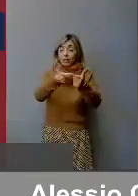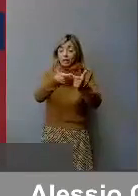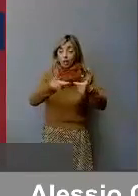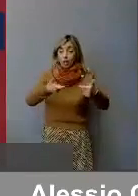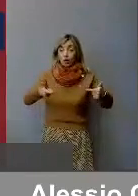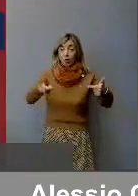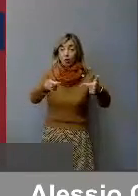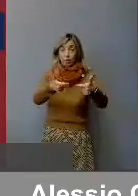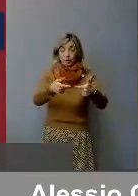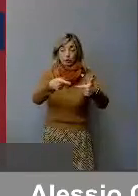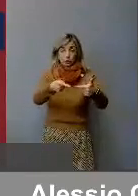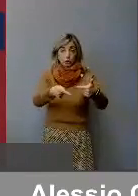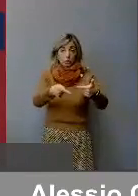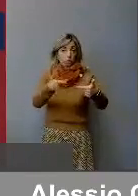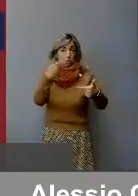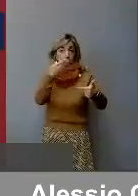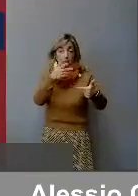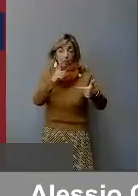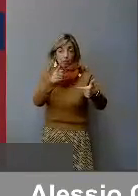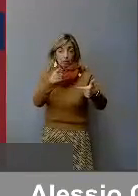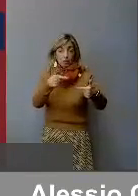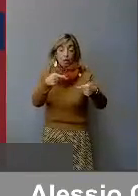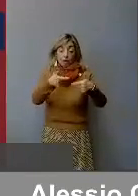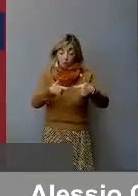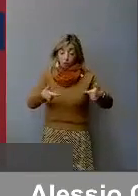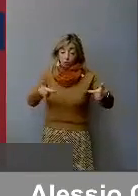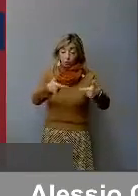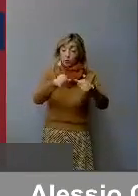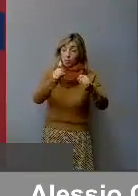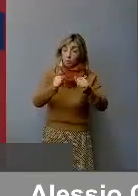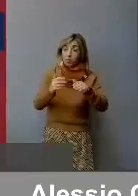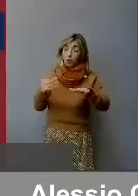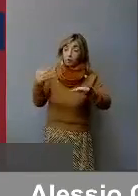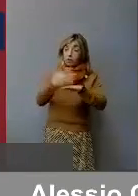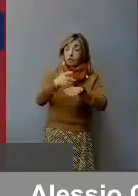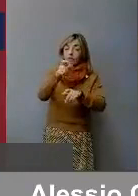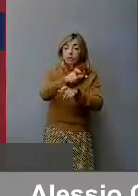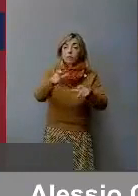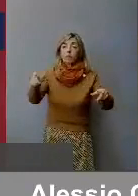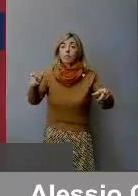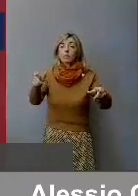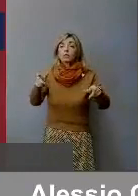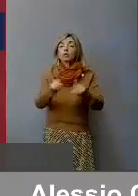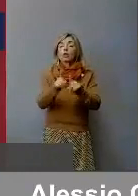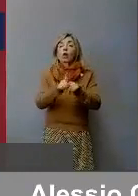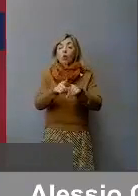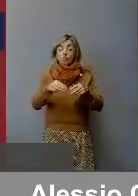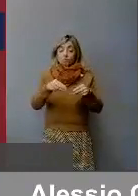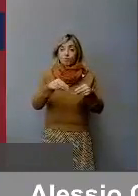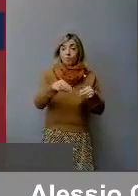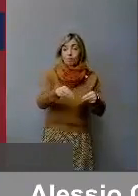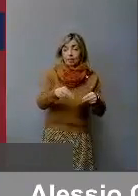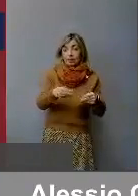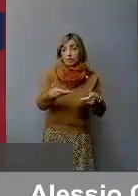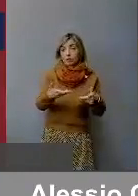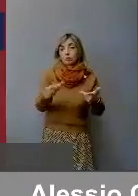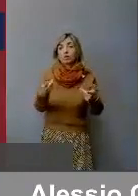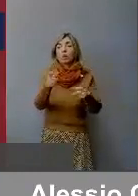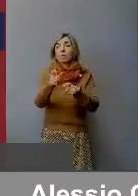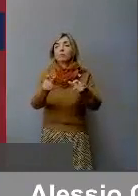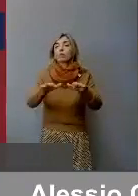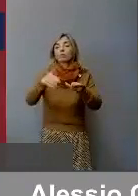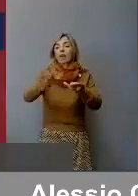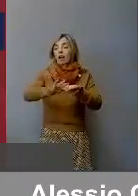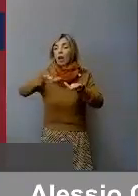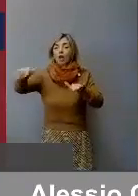fare intervenire i soggetti che non hanno avuto la possibilità di essere parte attiva in questo percorso perché nel